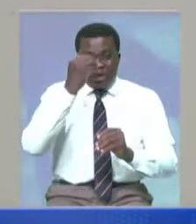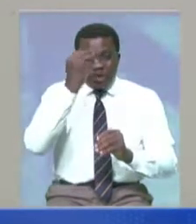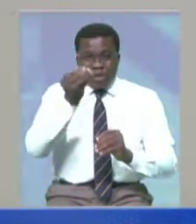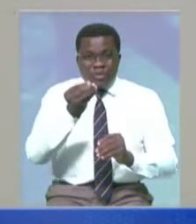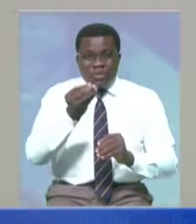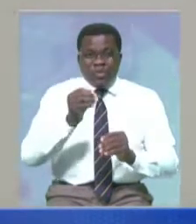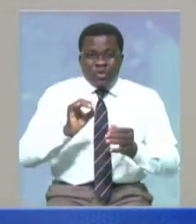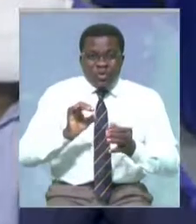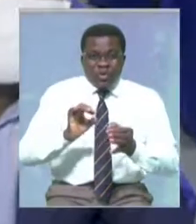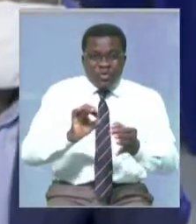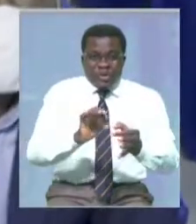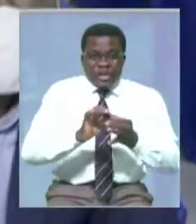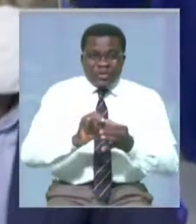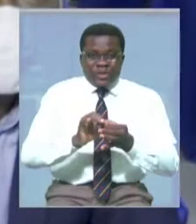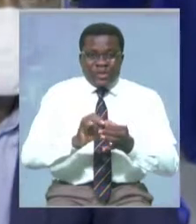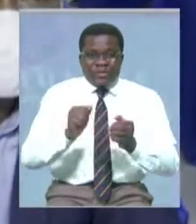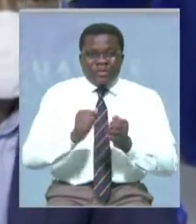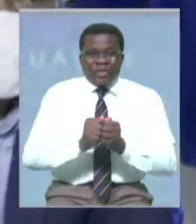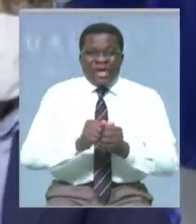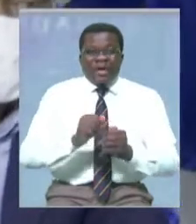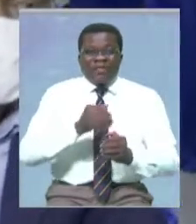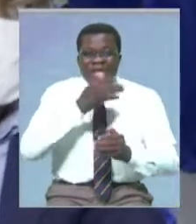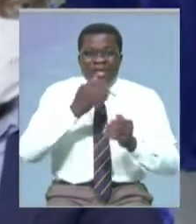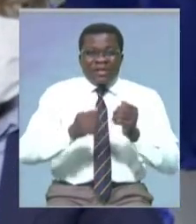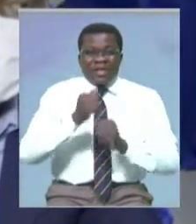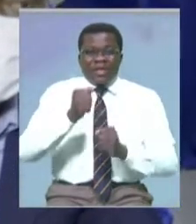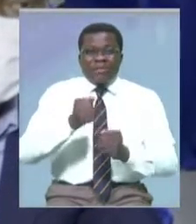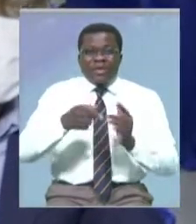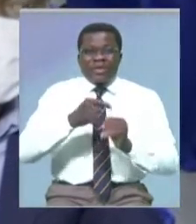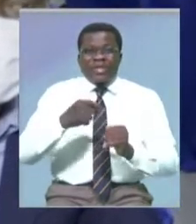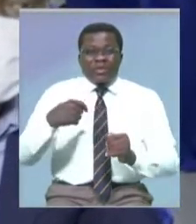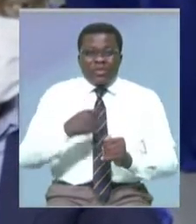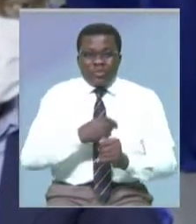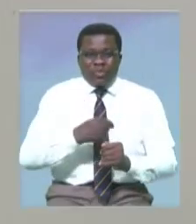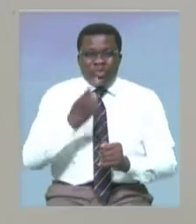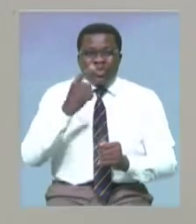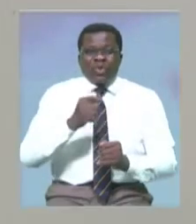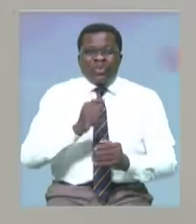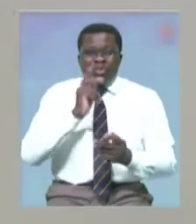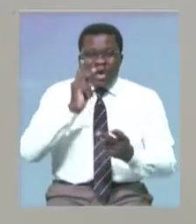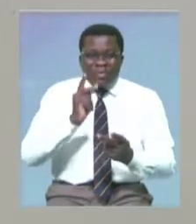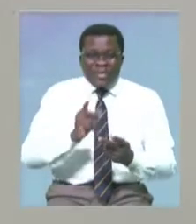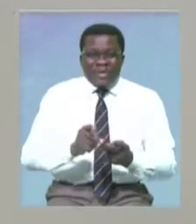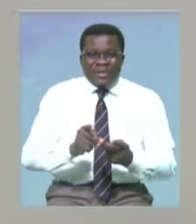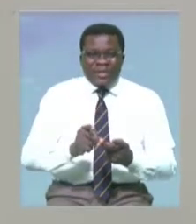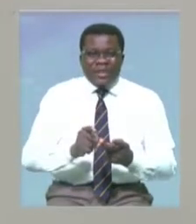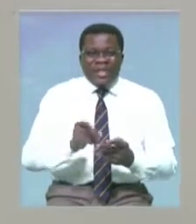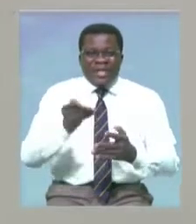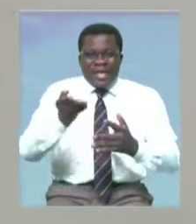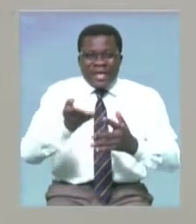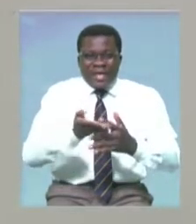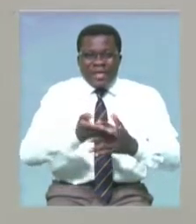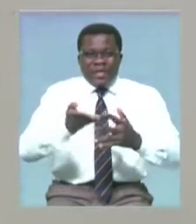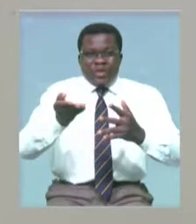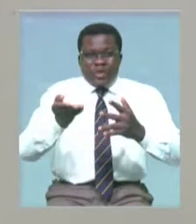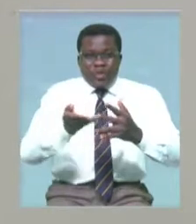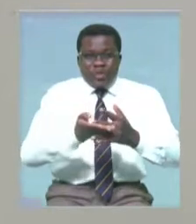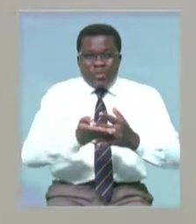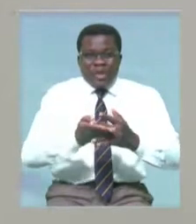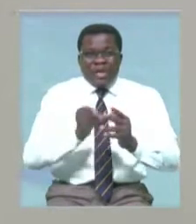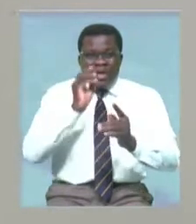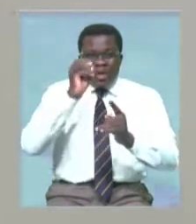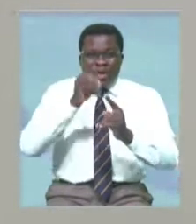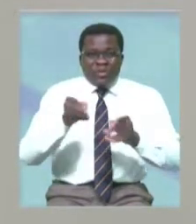nous associer avec les meilleurs d'entre nous pour apprécier les documents objets de